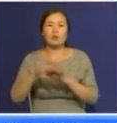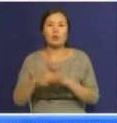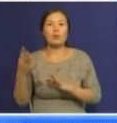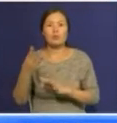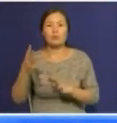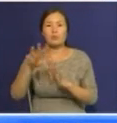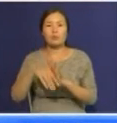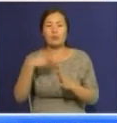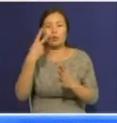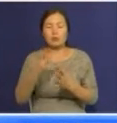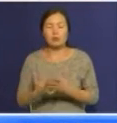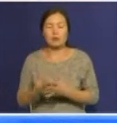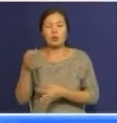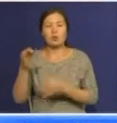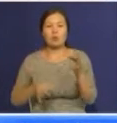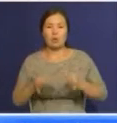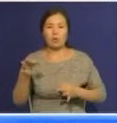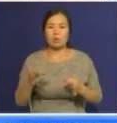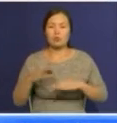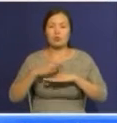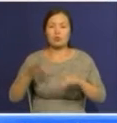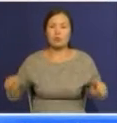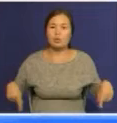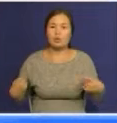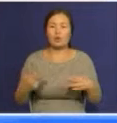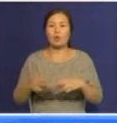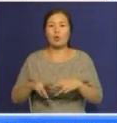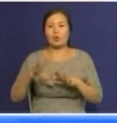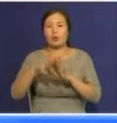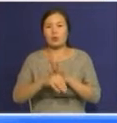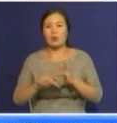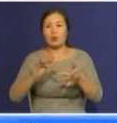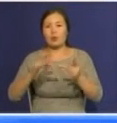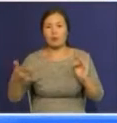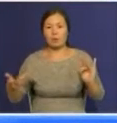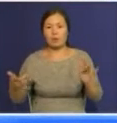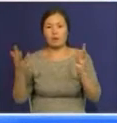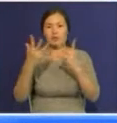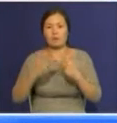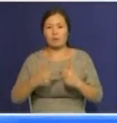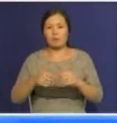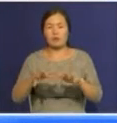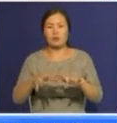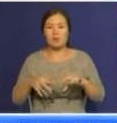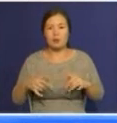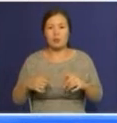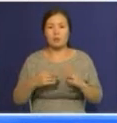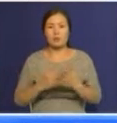тарауда көрсетілген сот жүйесін одан ары қарап жетілдіру, оның ішінде электрондық,